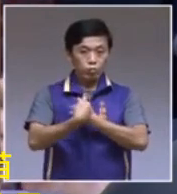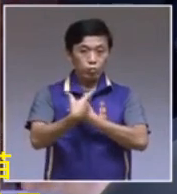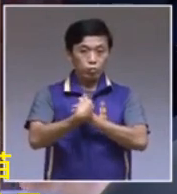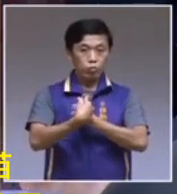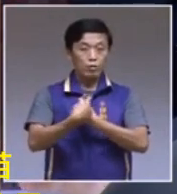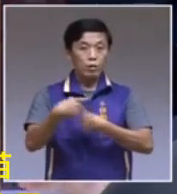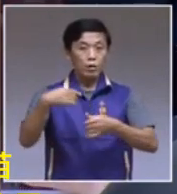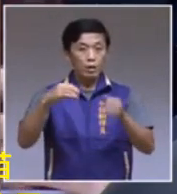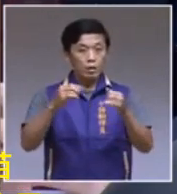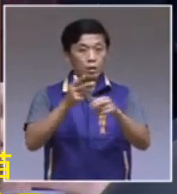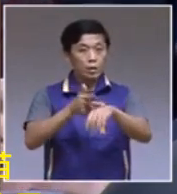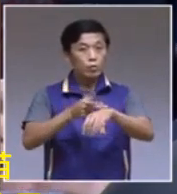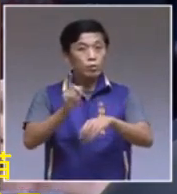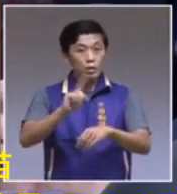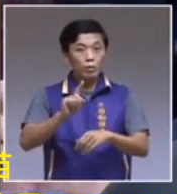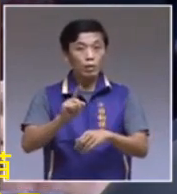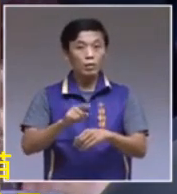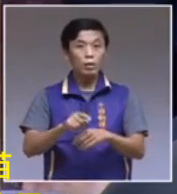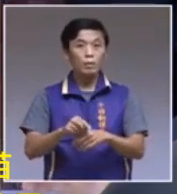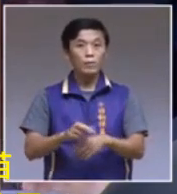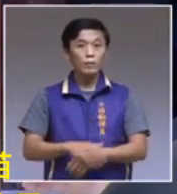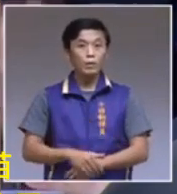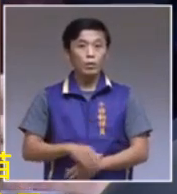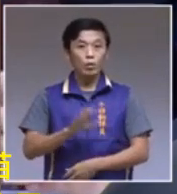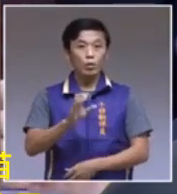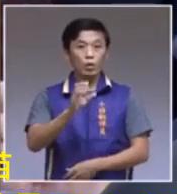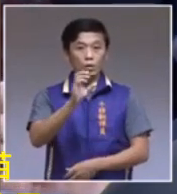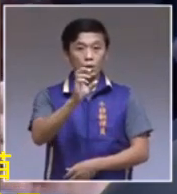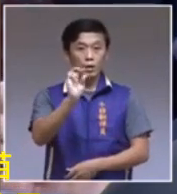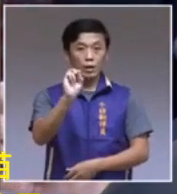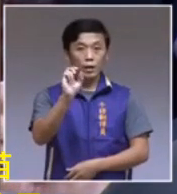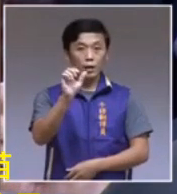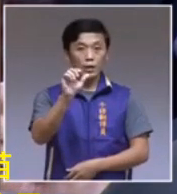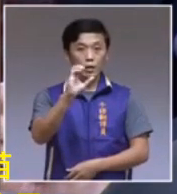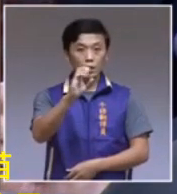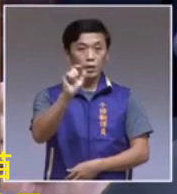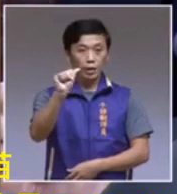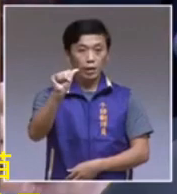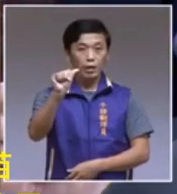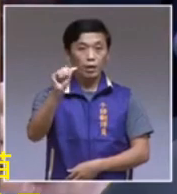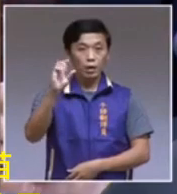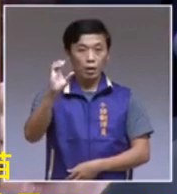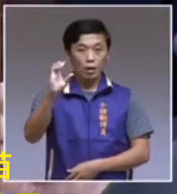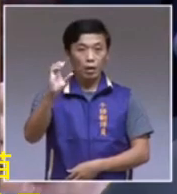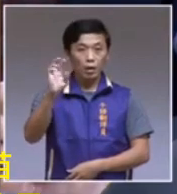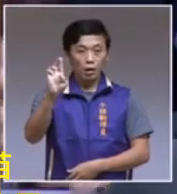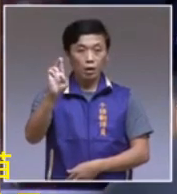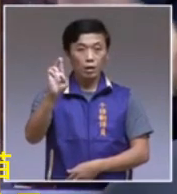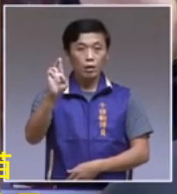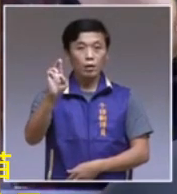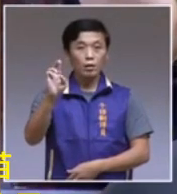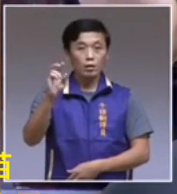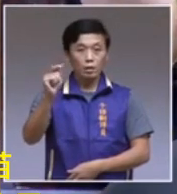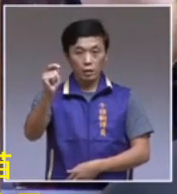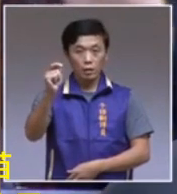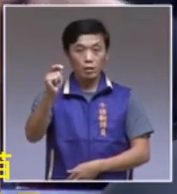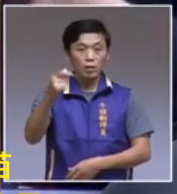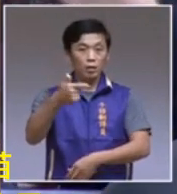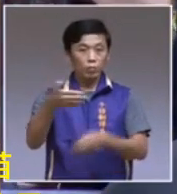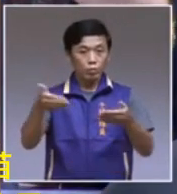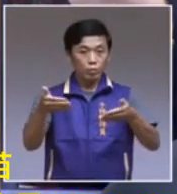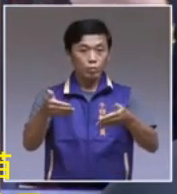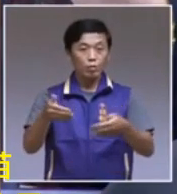术叫做 CAR-T。 那你如果在接受 CAR-T 的治疗的时候，会建议